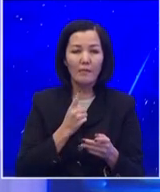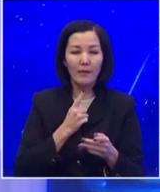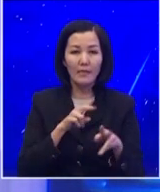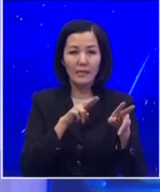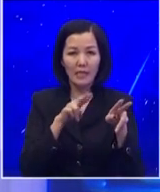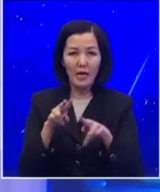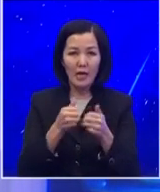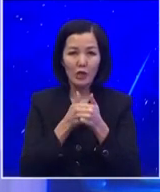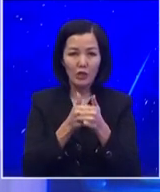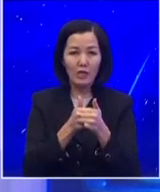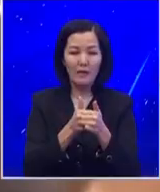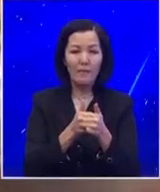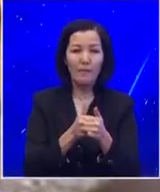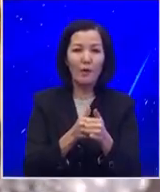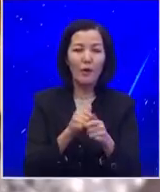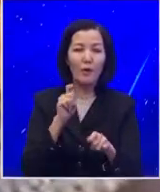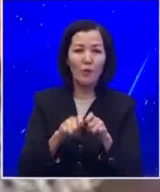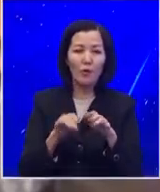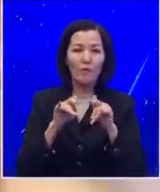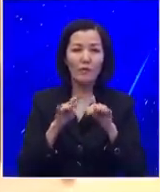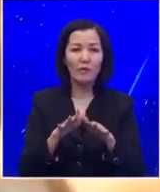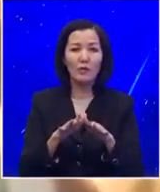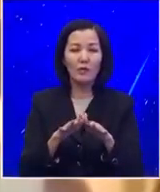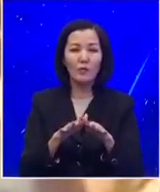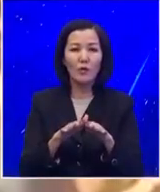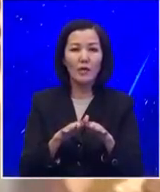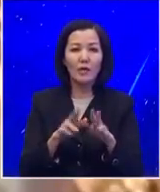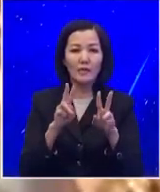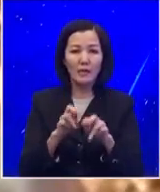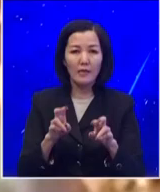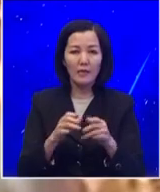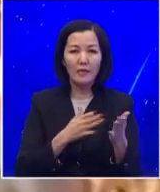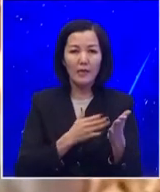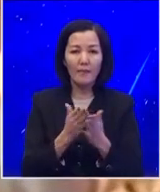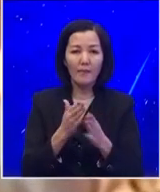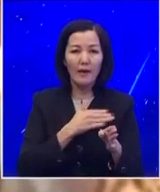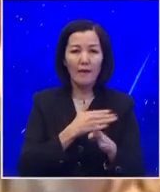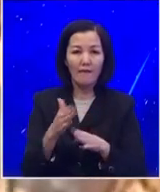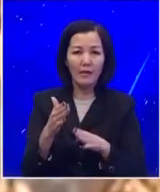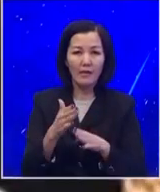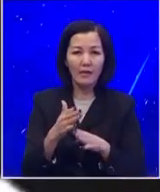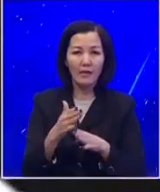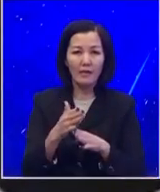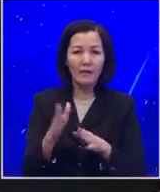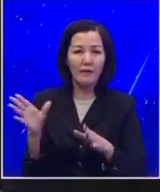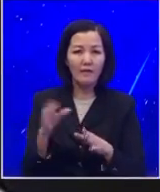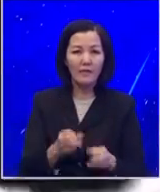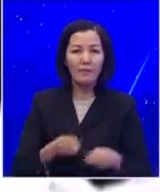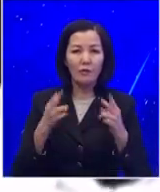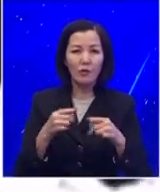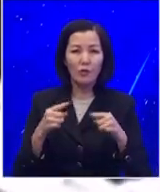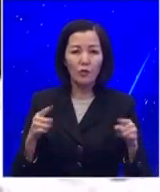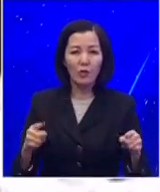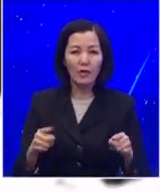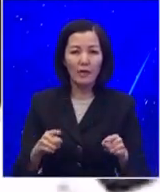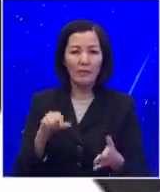стражей. По уголовному делу проводятся следственные действия, направленные на установление всех обстоятельств преступления и других